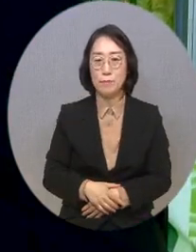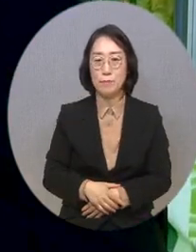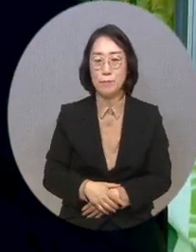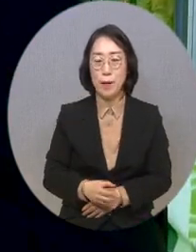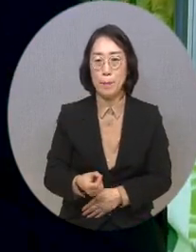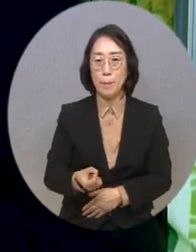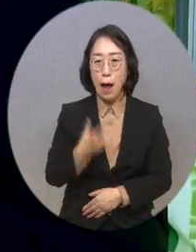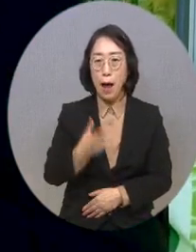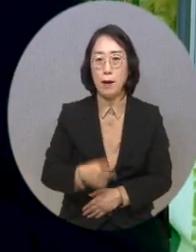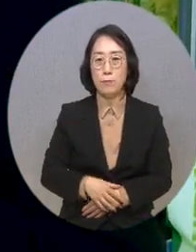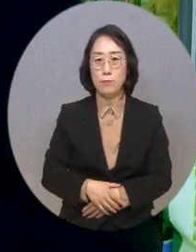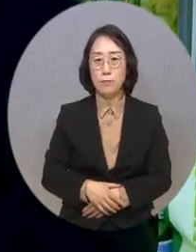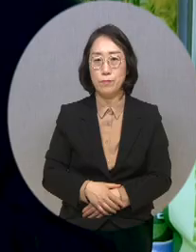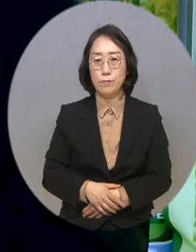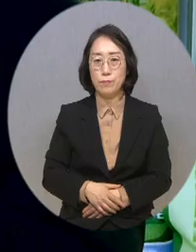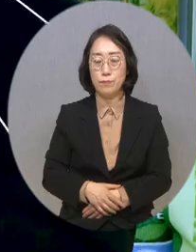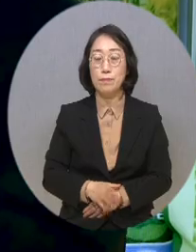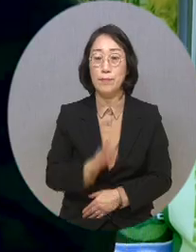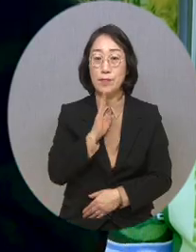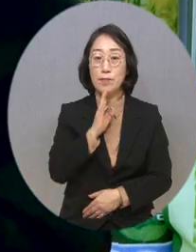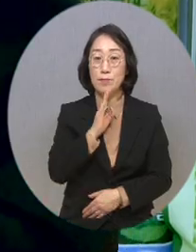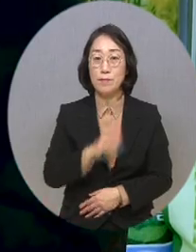톡! 옳지.